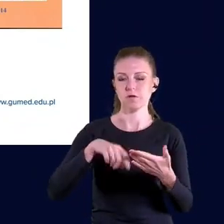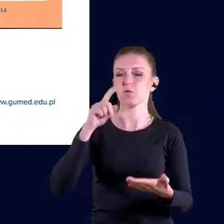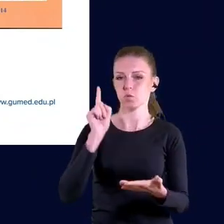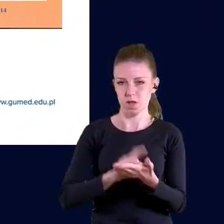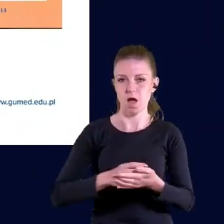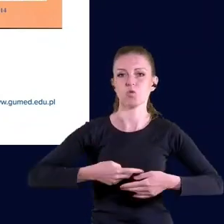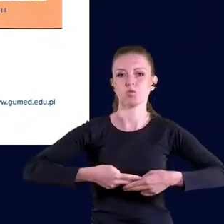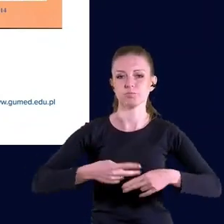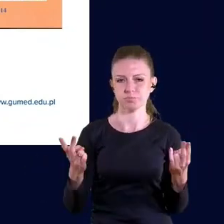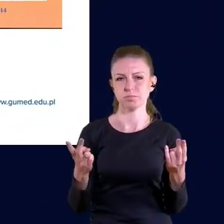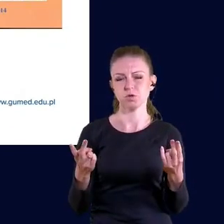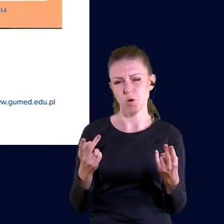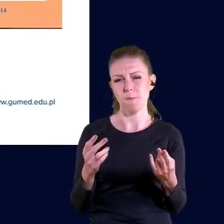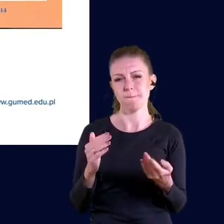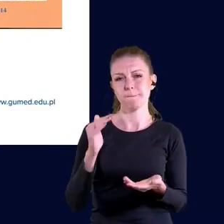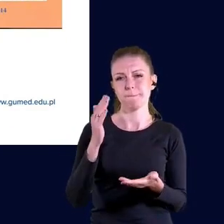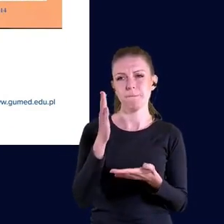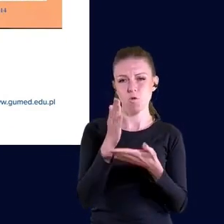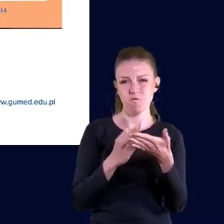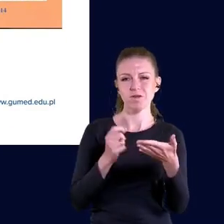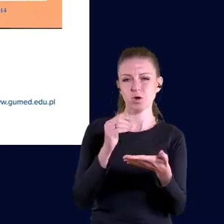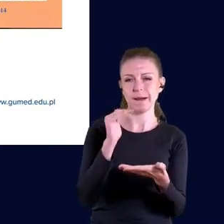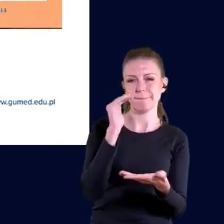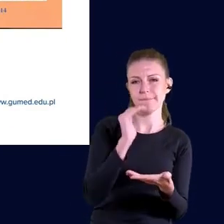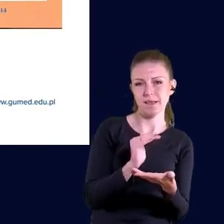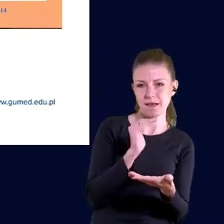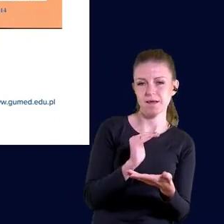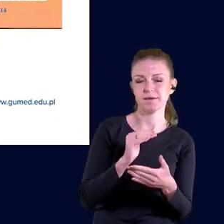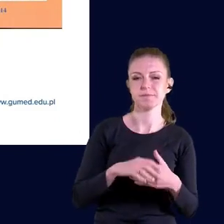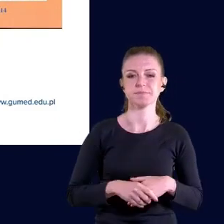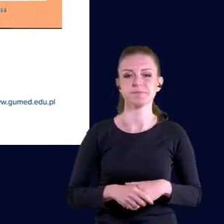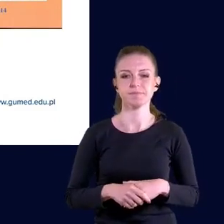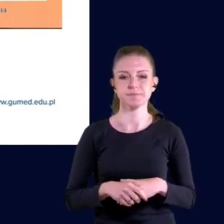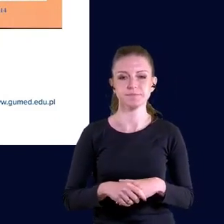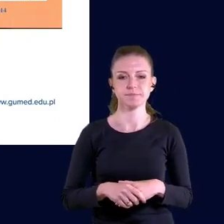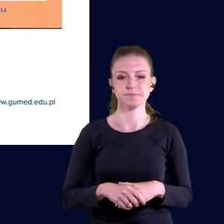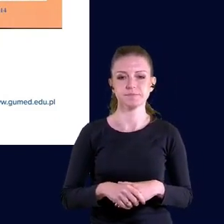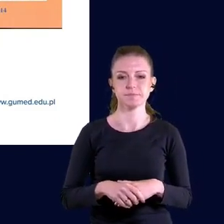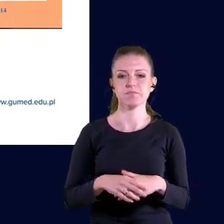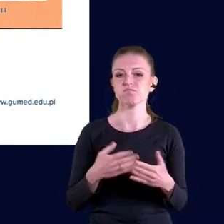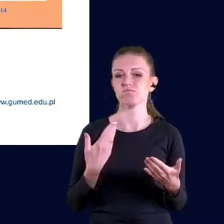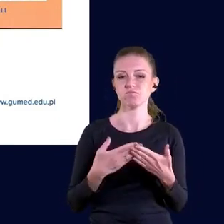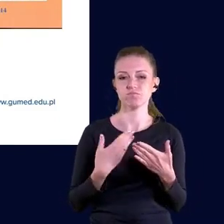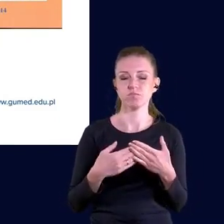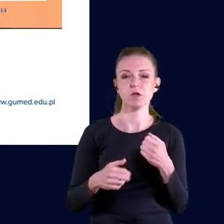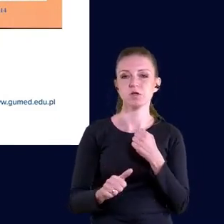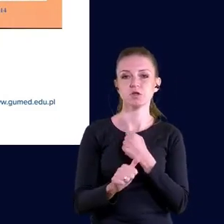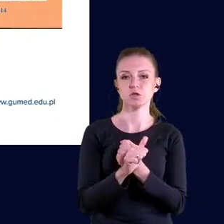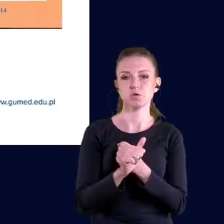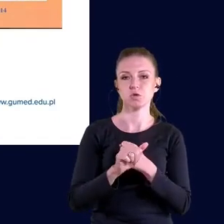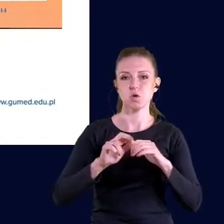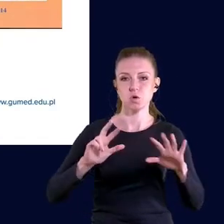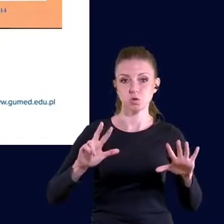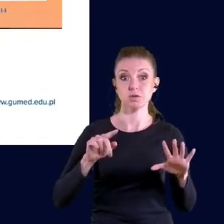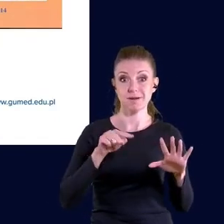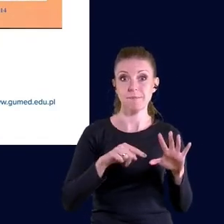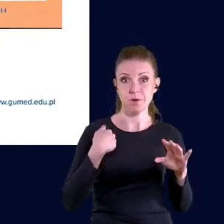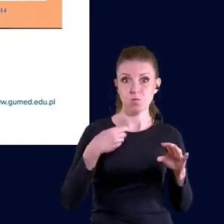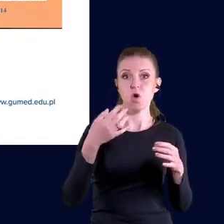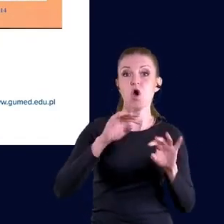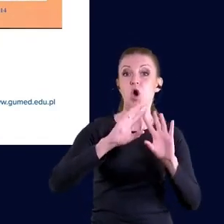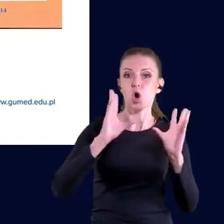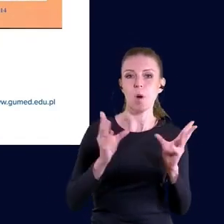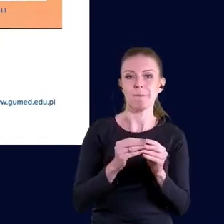studiów w liceum rozdziałów chcieliśmy udostępnić ponieważ dotyczy 68 mieliśmy kompleks-bud